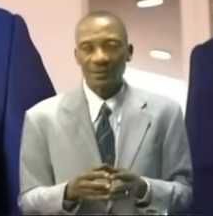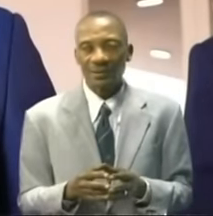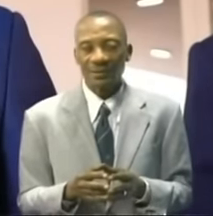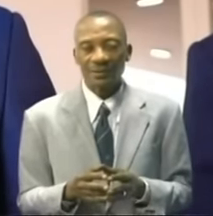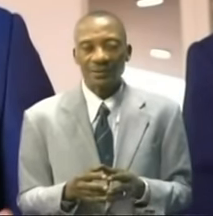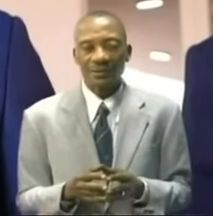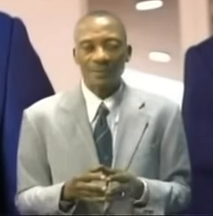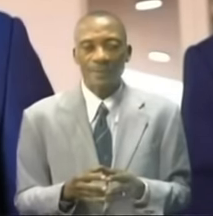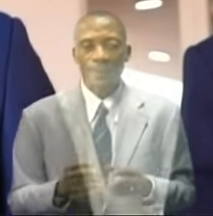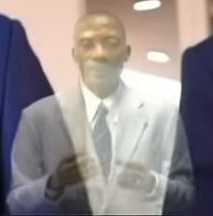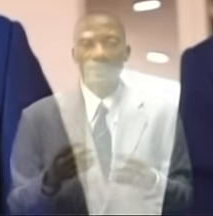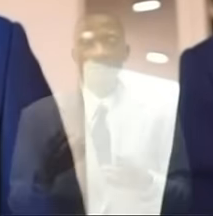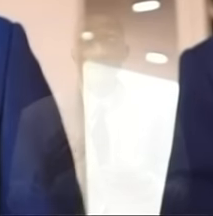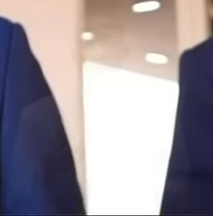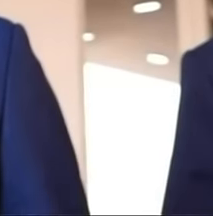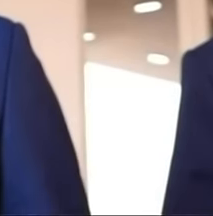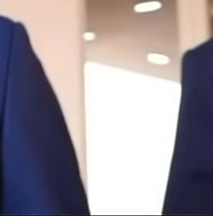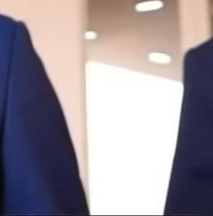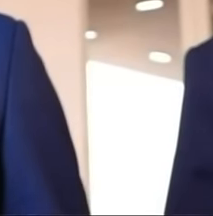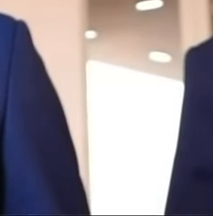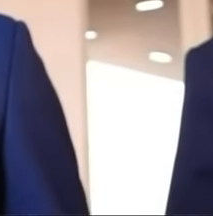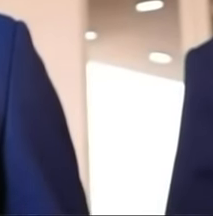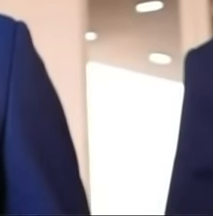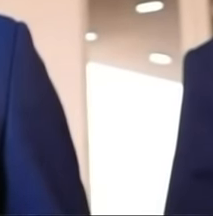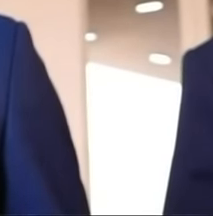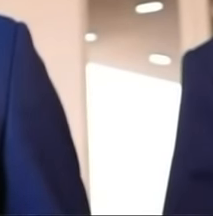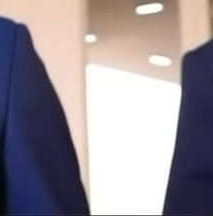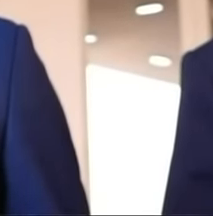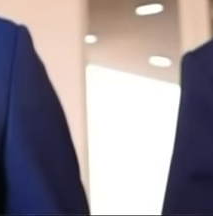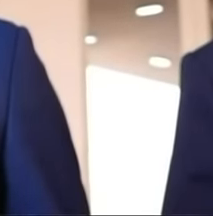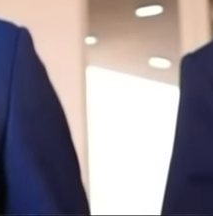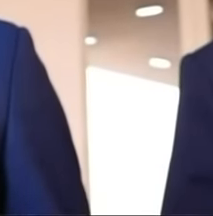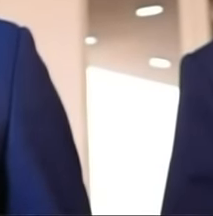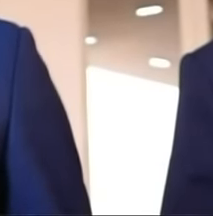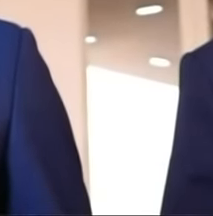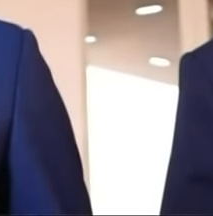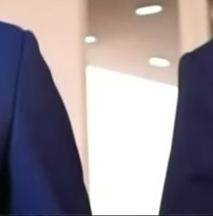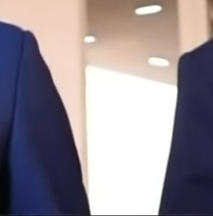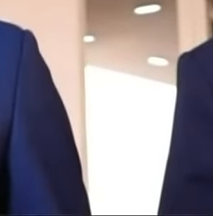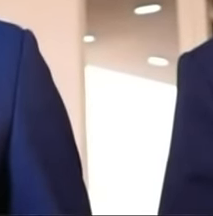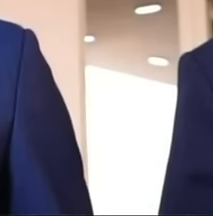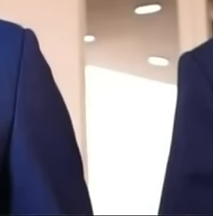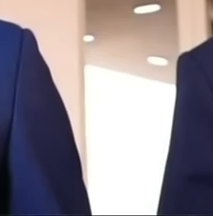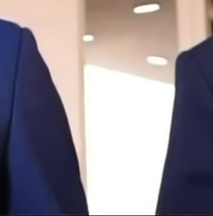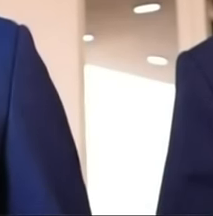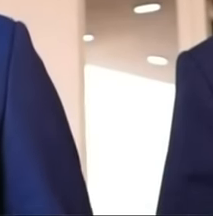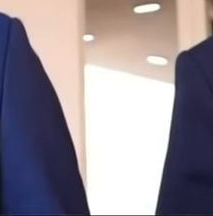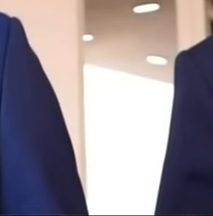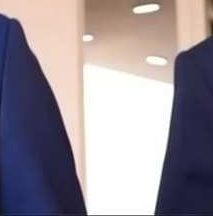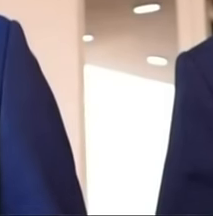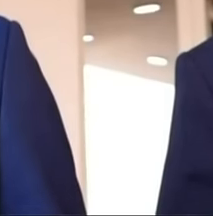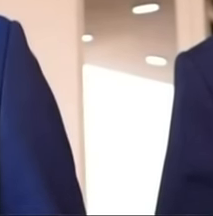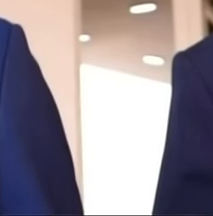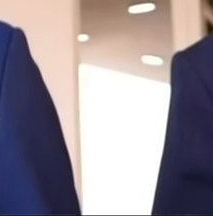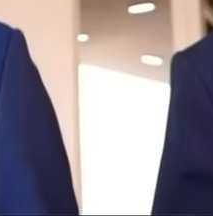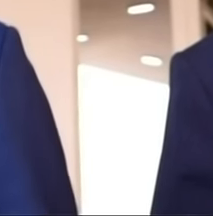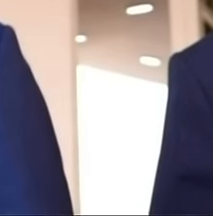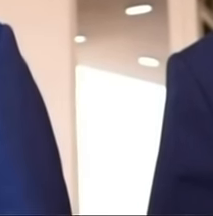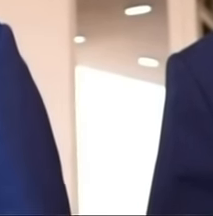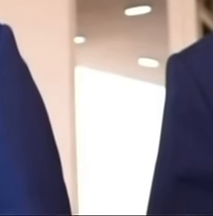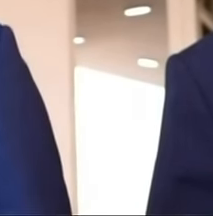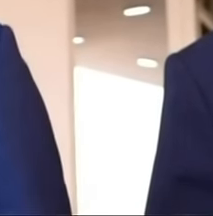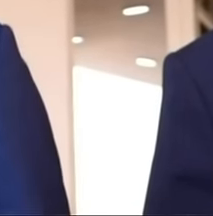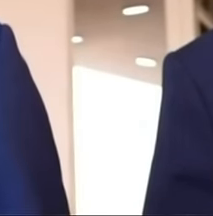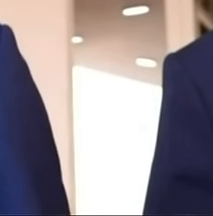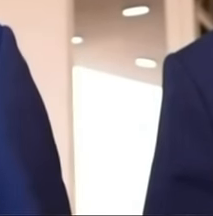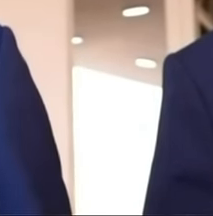faire l'état des avancées, où est-ce qu'on en est, et pour le rassurer aussi que les solutions